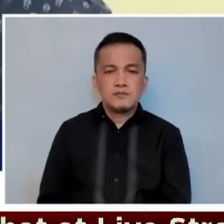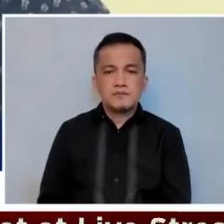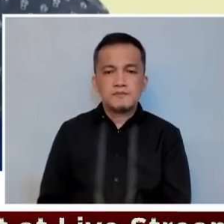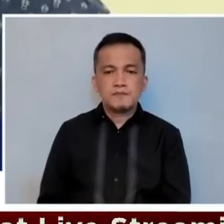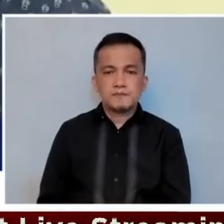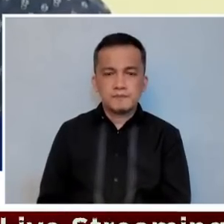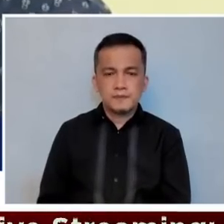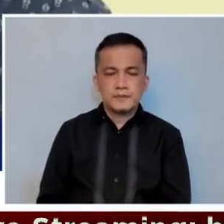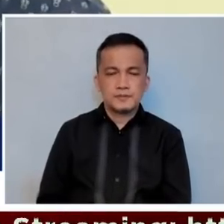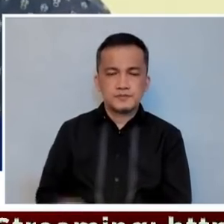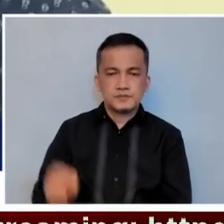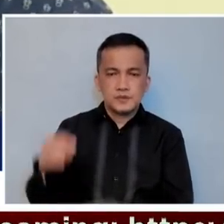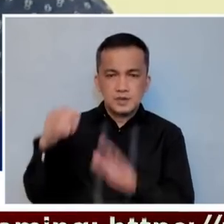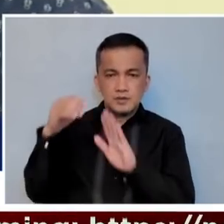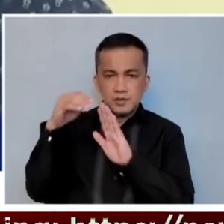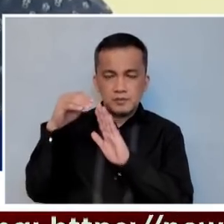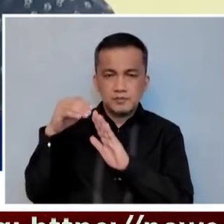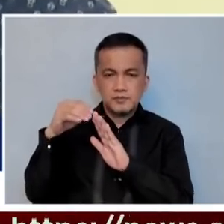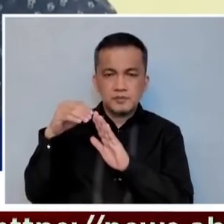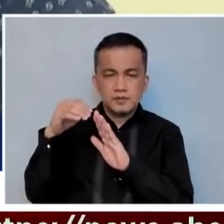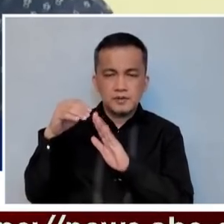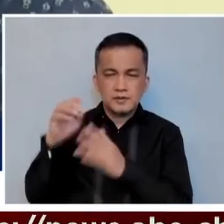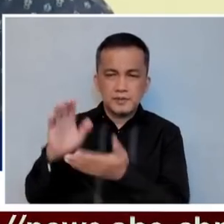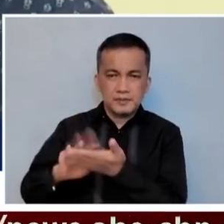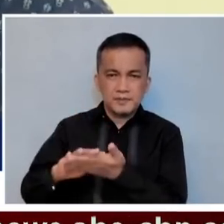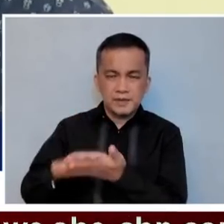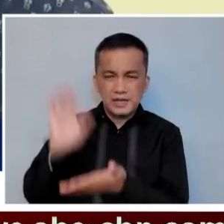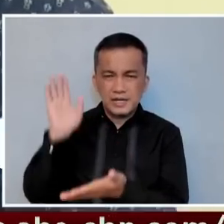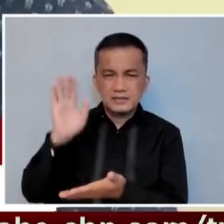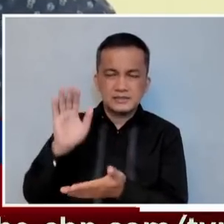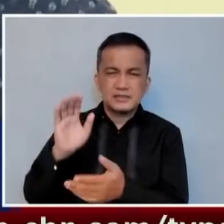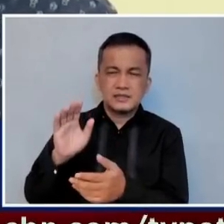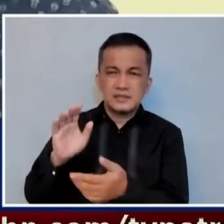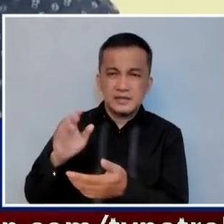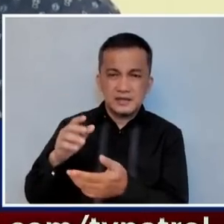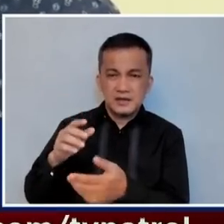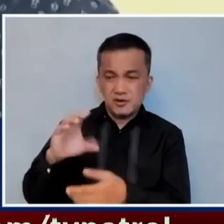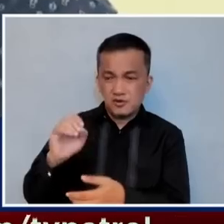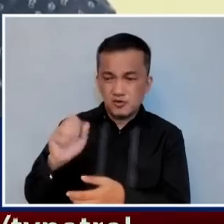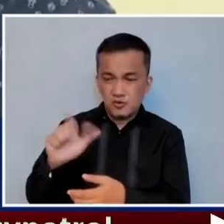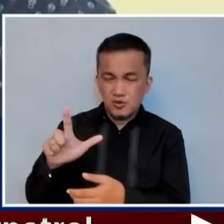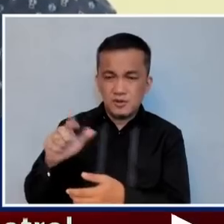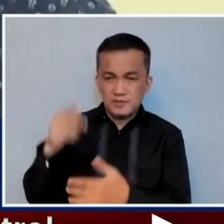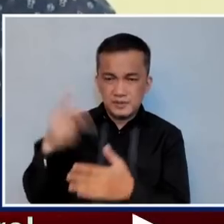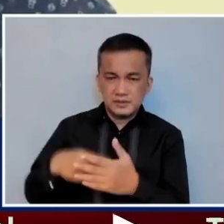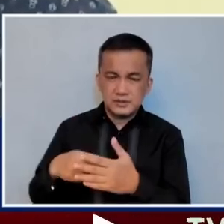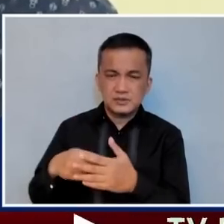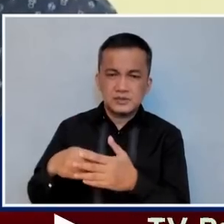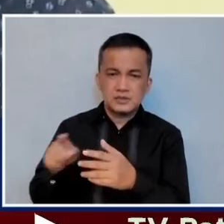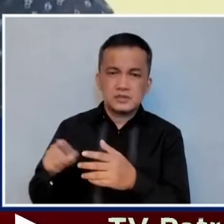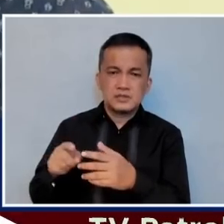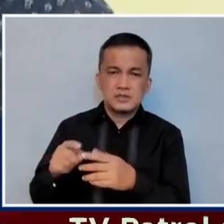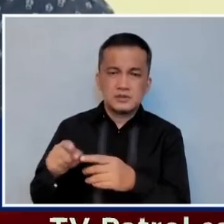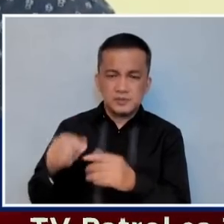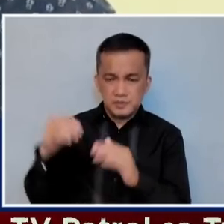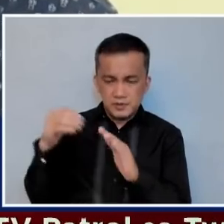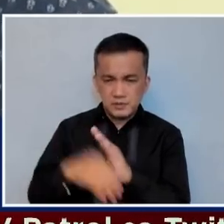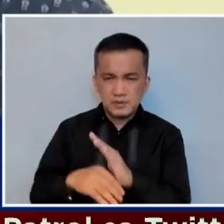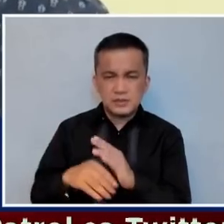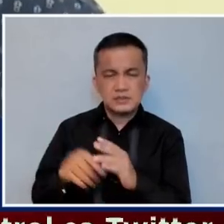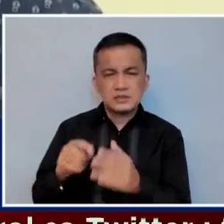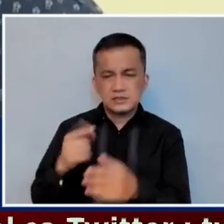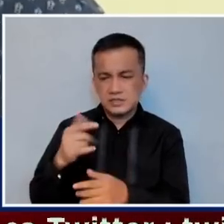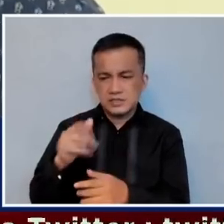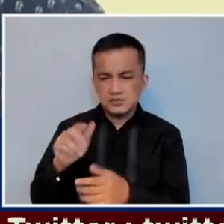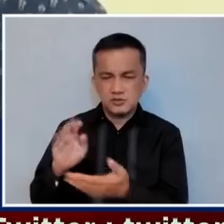pong pagsasubside ng coal price, yun po yung pagiging trigger para subsided ng rate ng generation. Kasi sobra pong taas ng